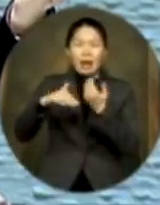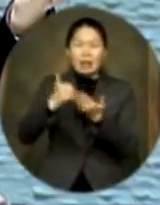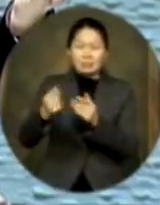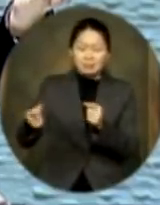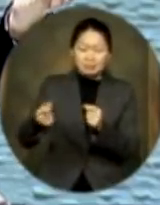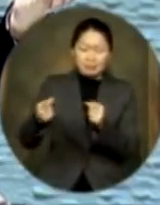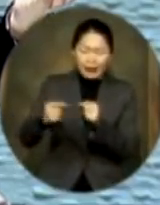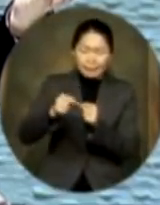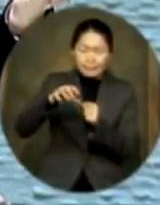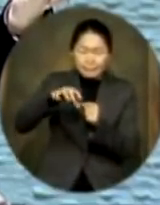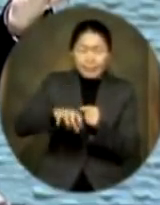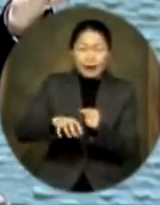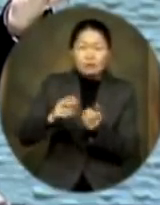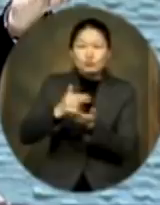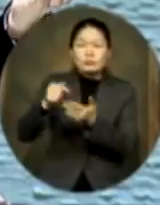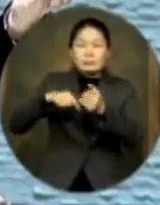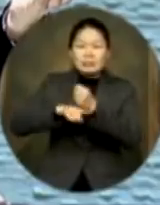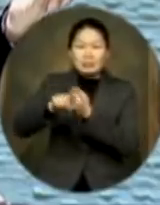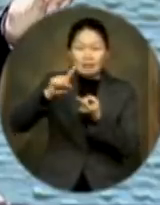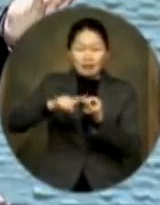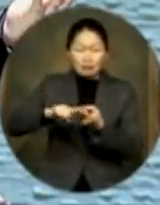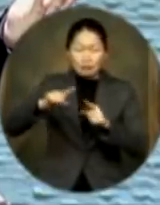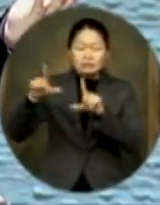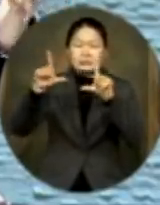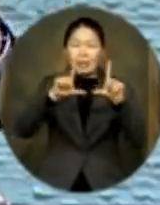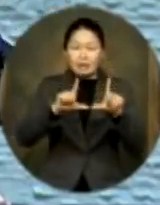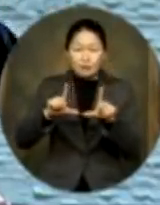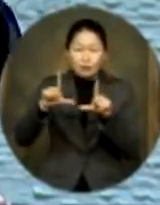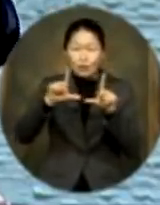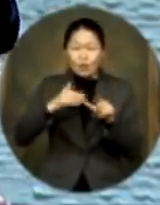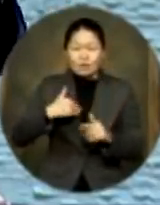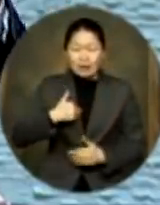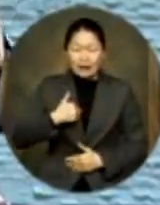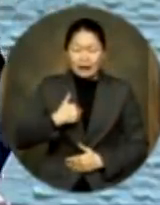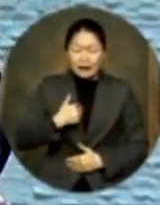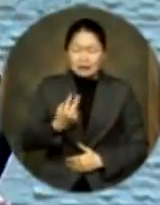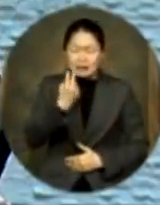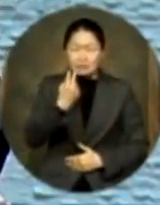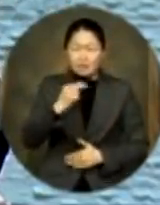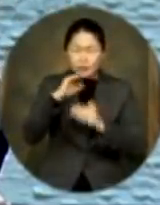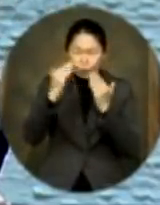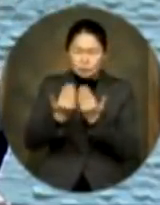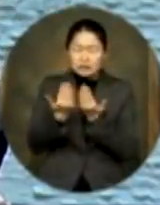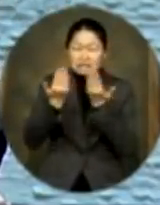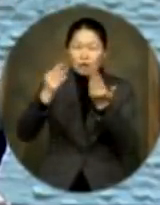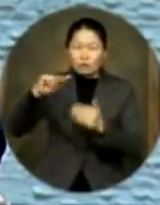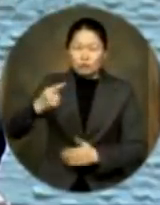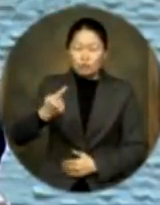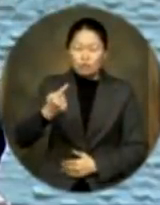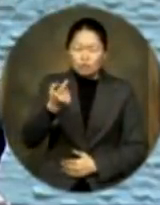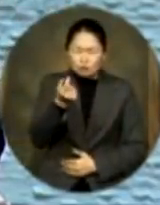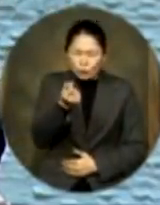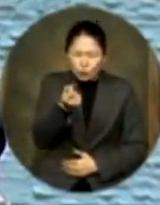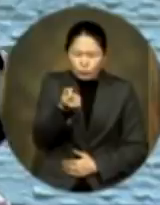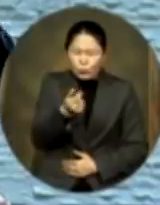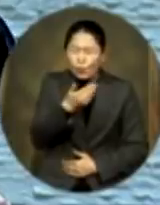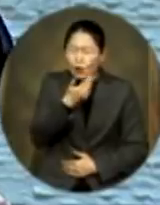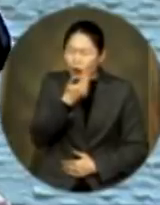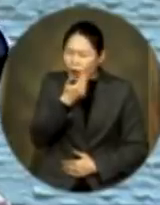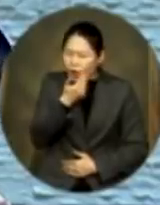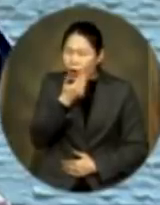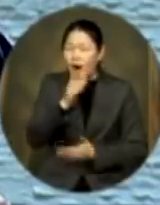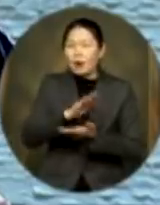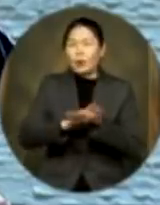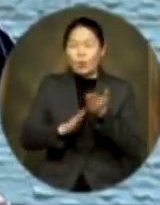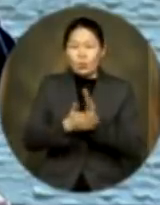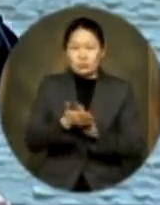앞에 주님 뜻대로 나는 살기로 내 생명을 바쳐서 도난 조금 더 아까워 답 아까워하지 않는 결심을